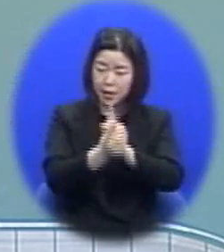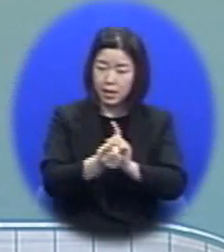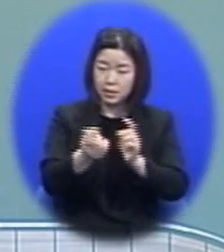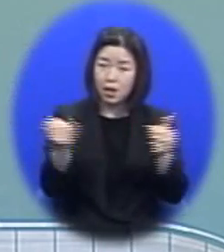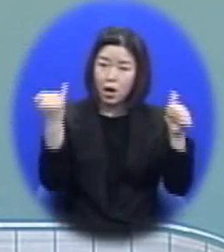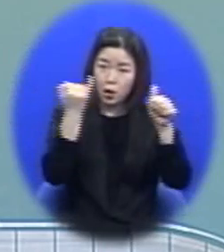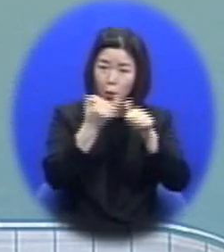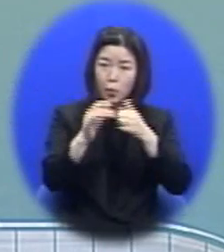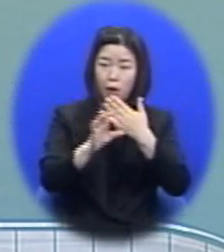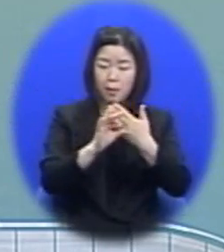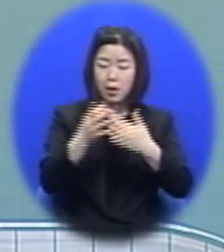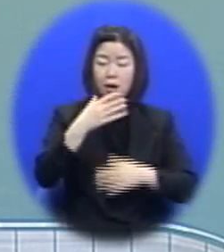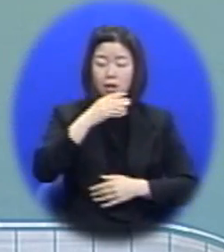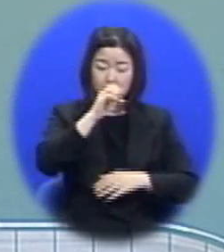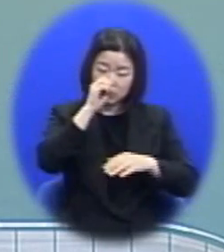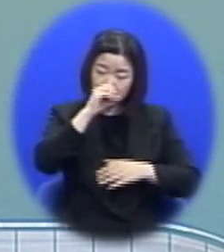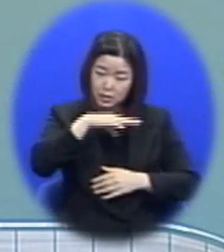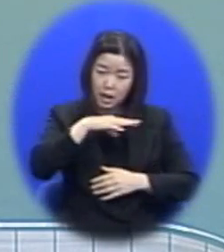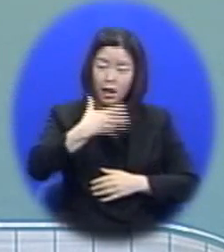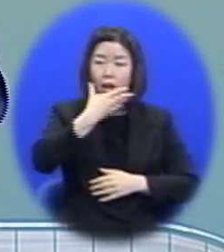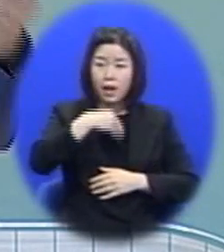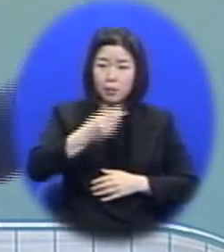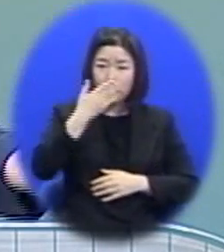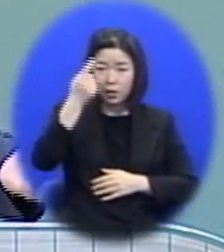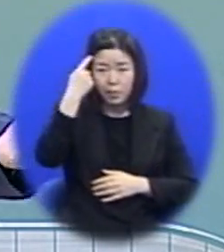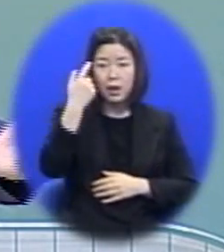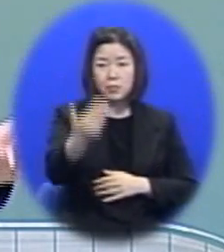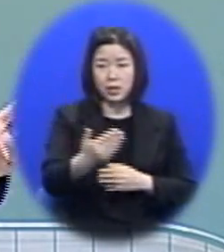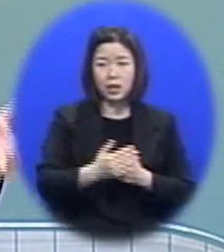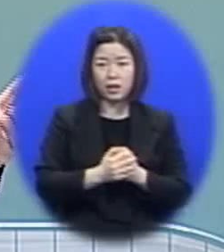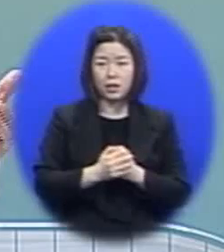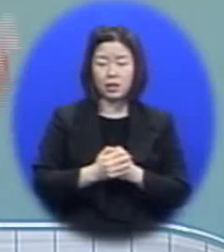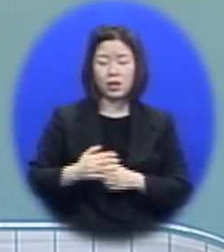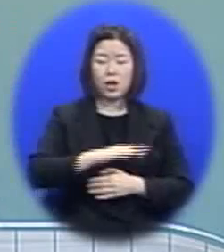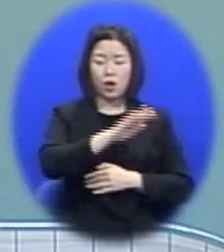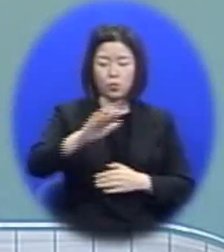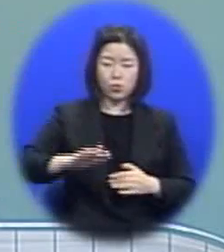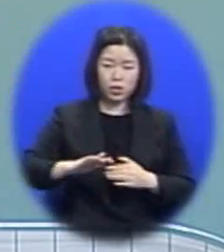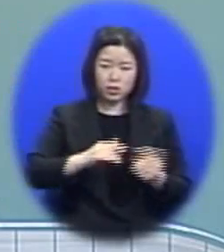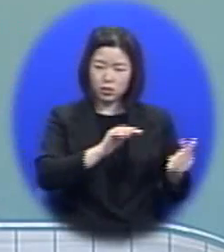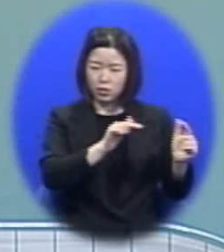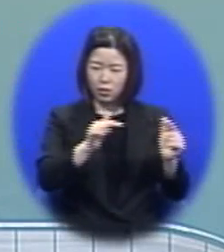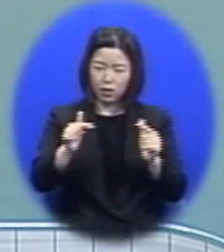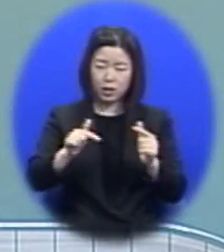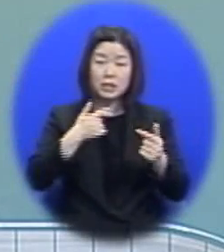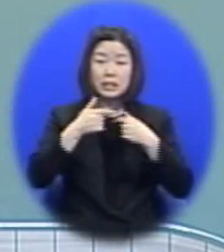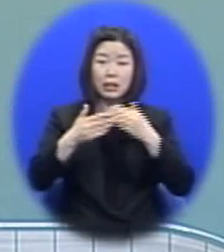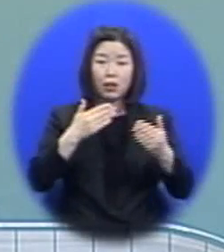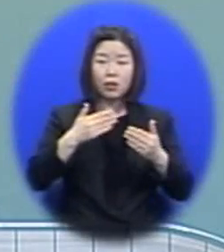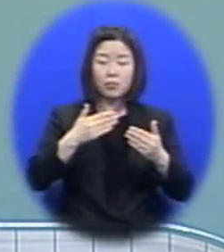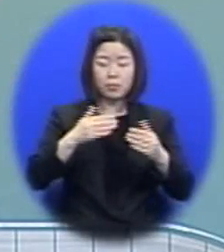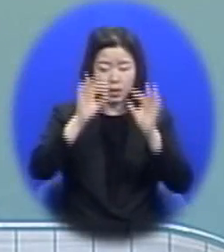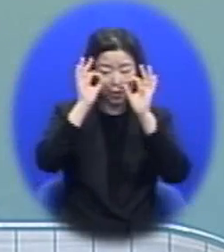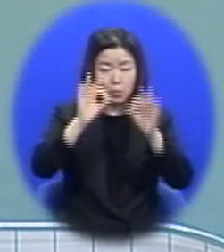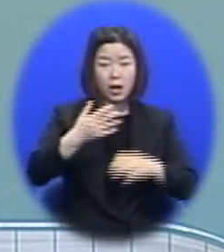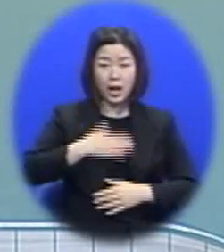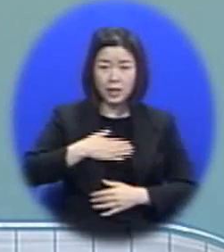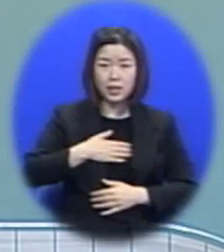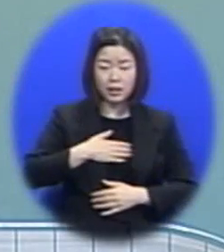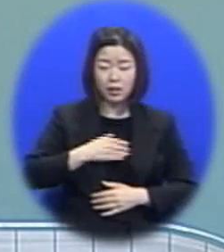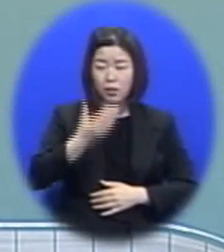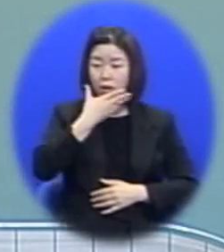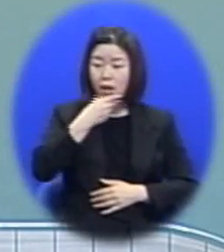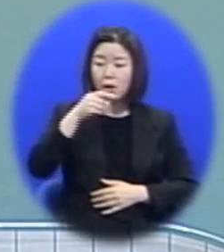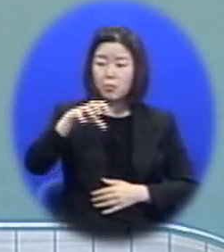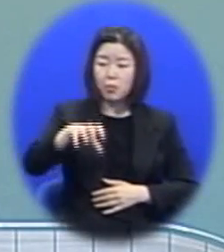행복해지는 겁니까 우리는 다 경험해 봐서 알잖아요 그렇지 않다는 걸 행복은 거기서부터 오는게